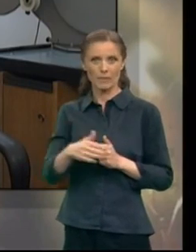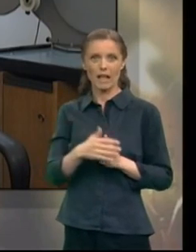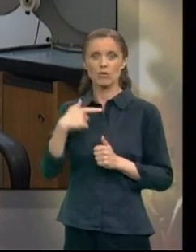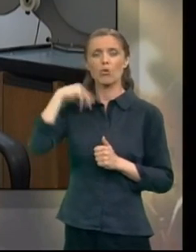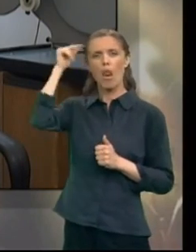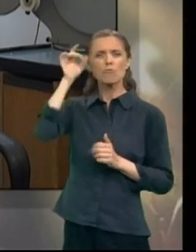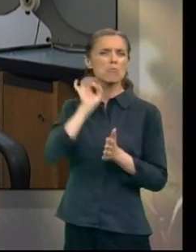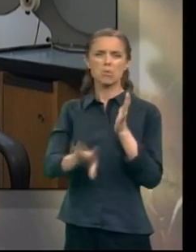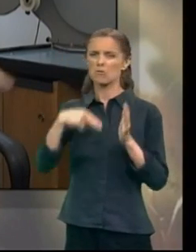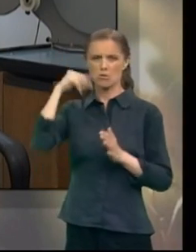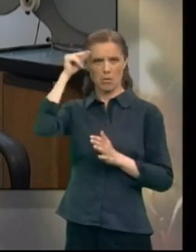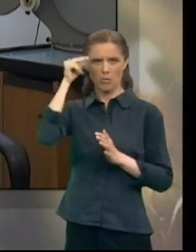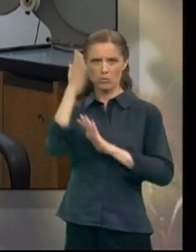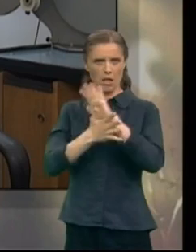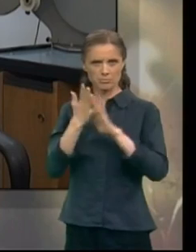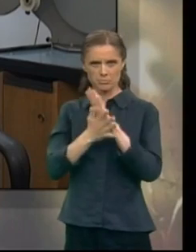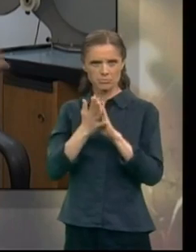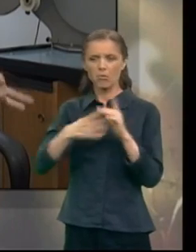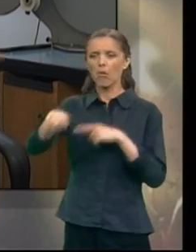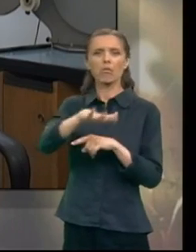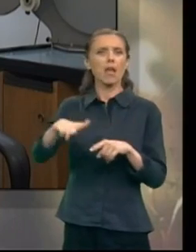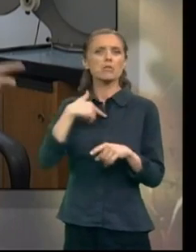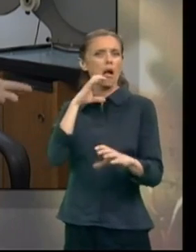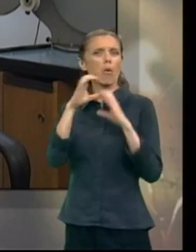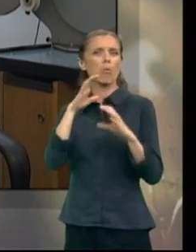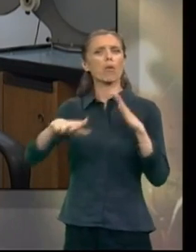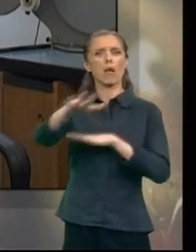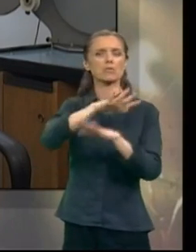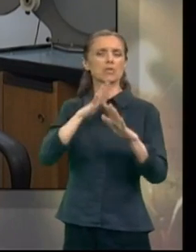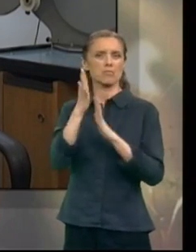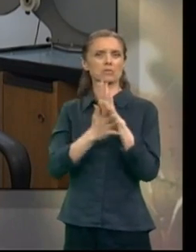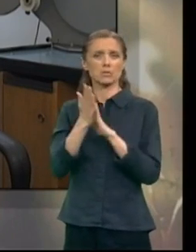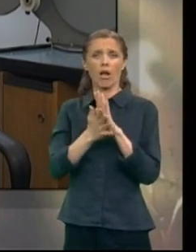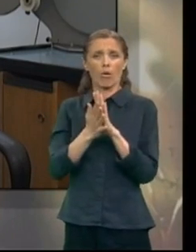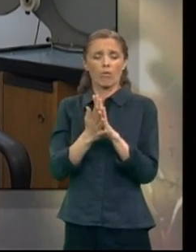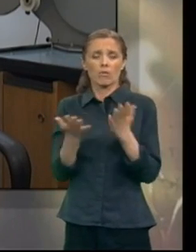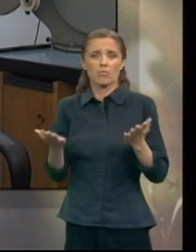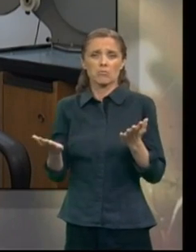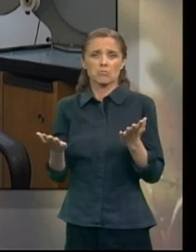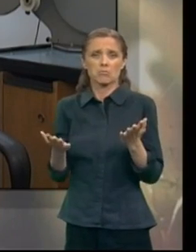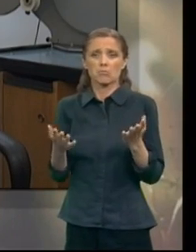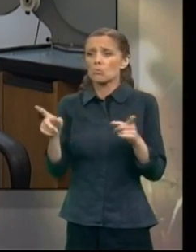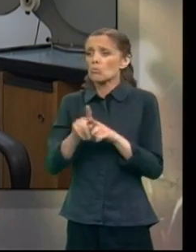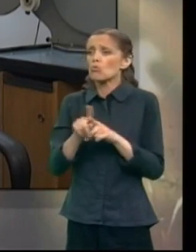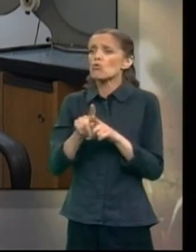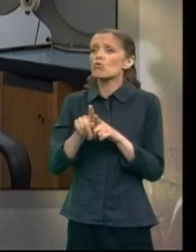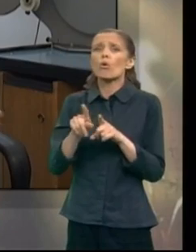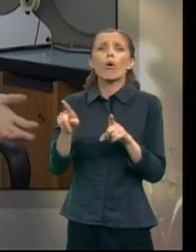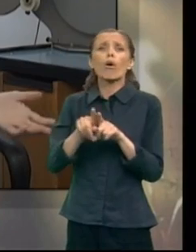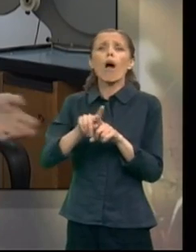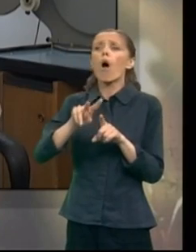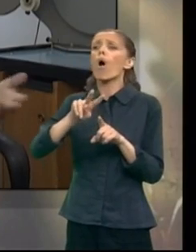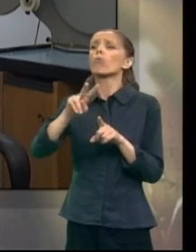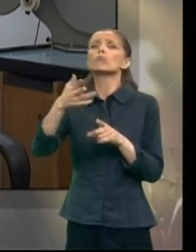naučila sam brzo znakovni jezik i sa njima sam komunicirala na znakovnom. Prosto funkcionisalo je kao i sa decom koje